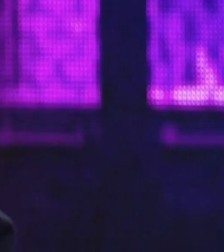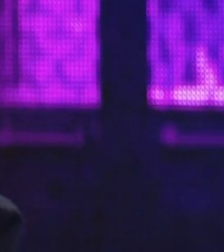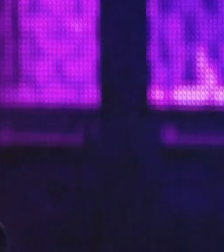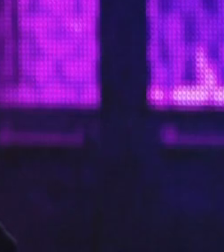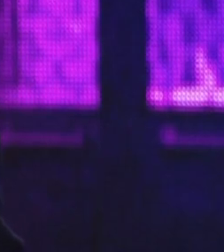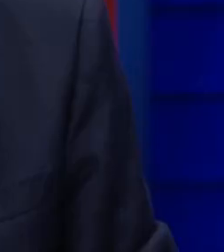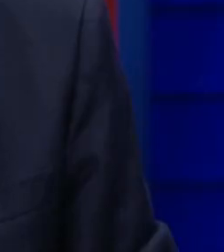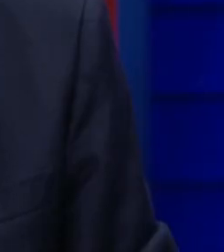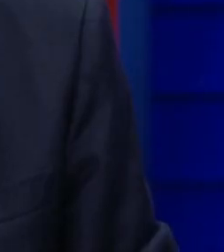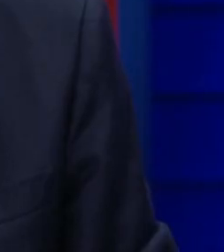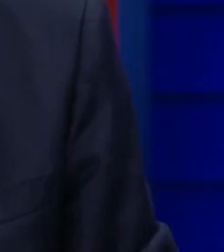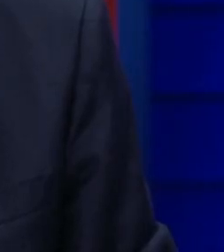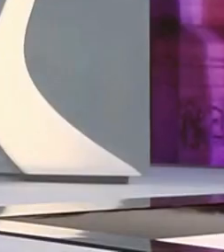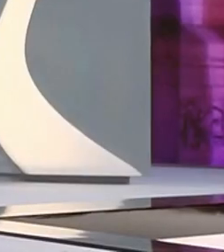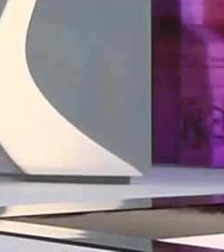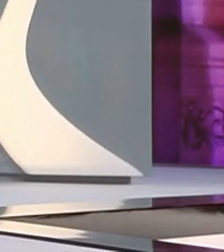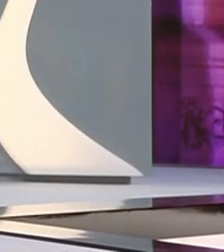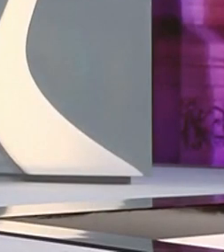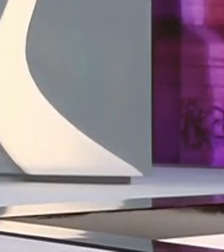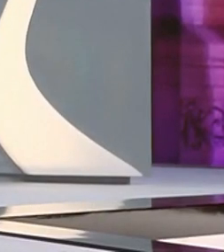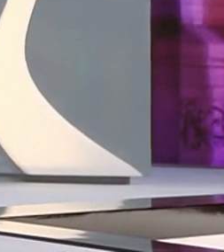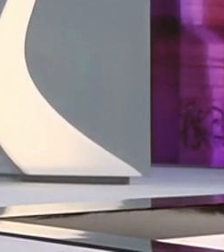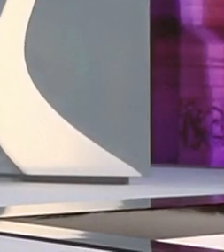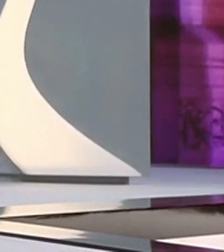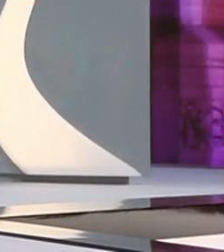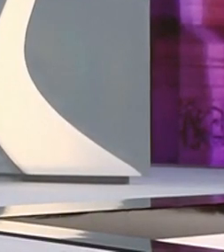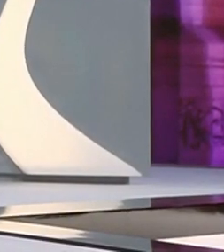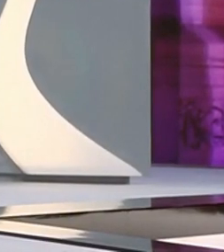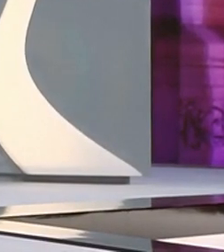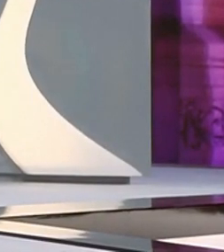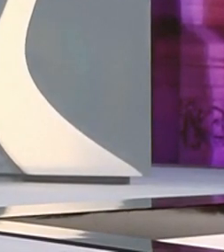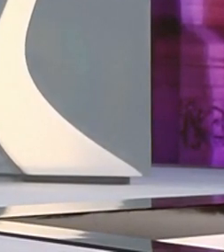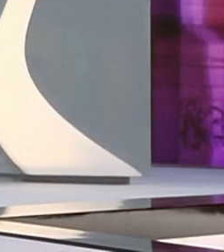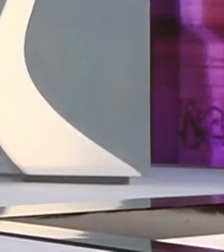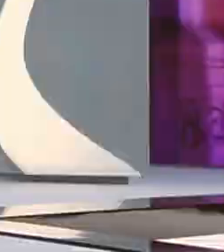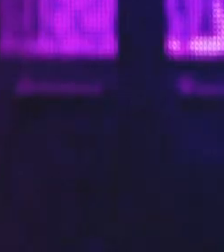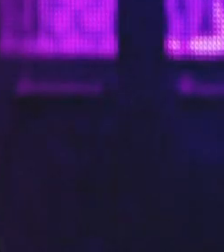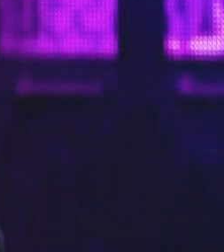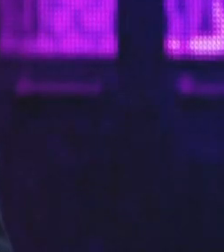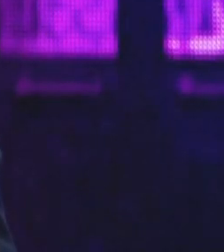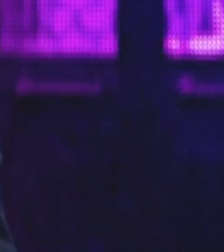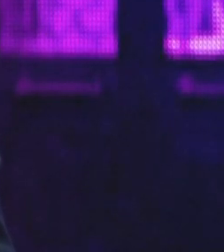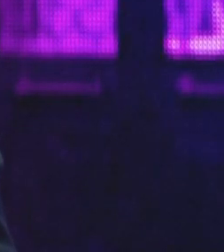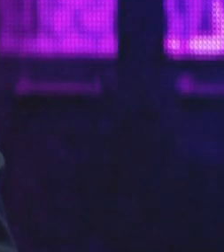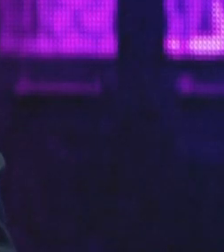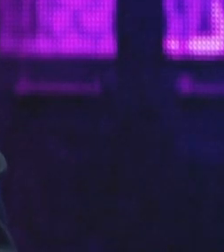den Haushaltsentwurf Costas nicht mehr unterstützen, waren Neuwahlen einberufen worden.